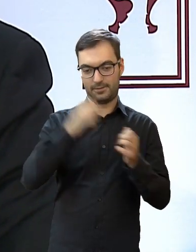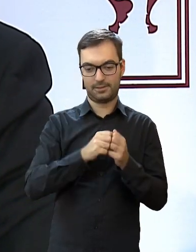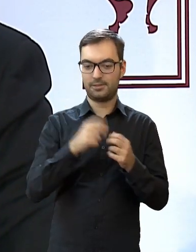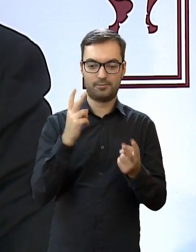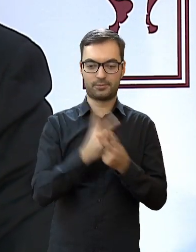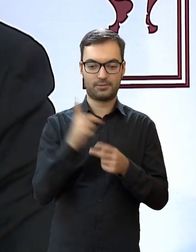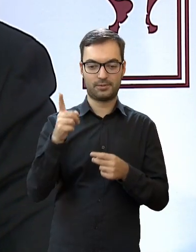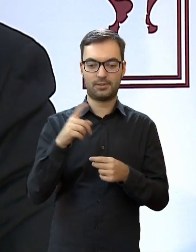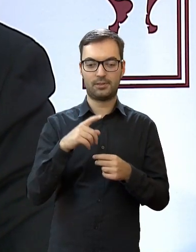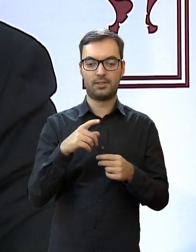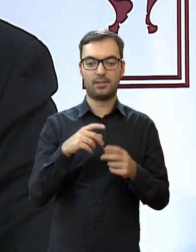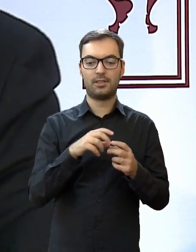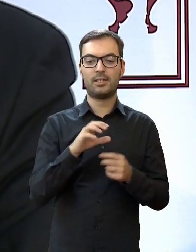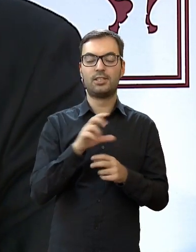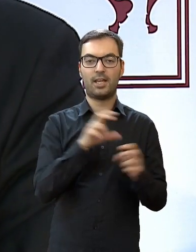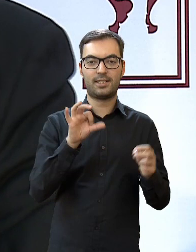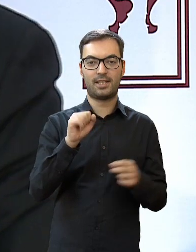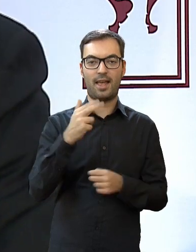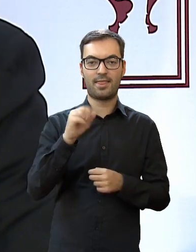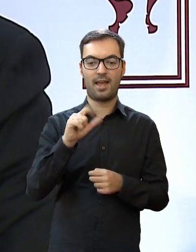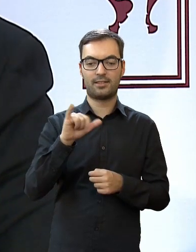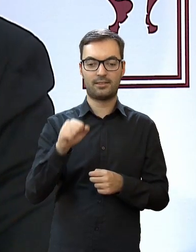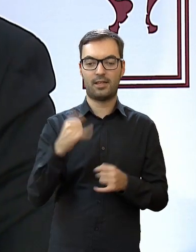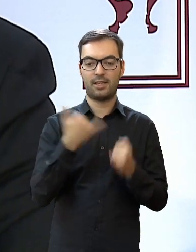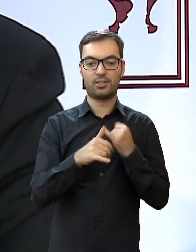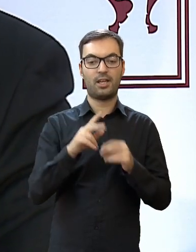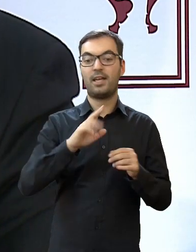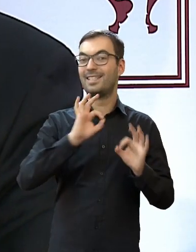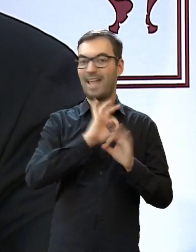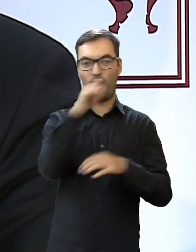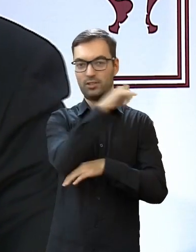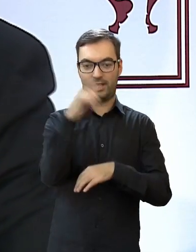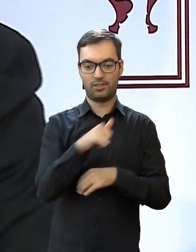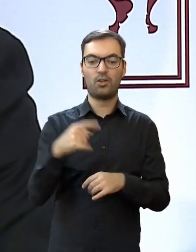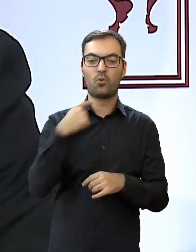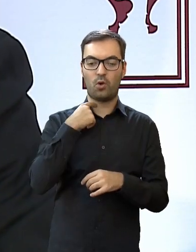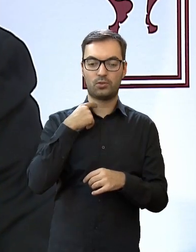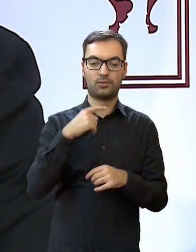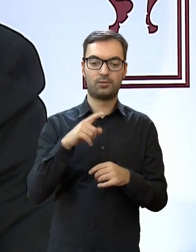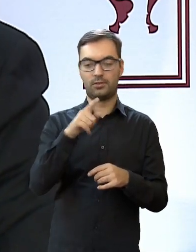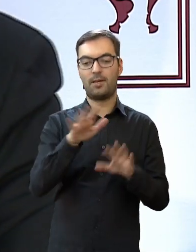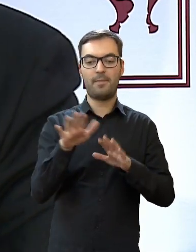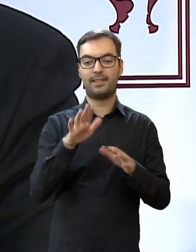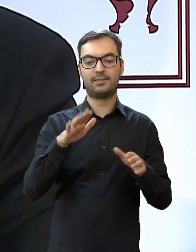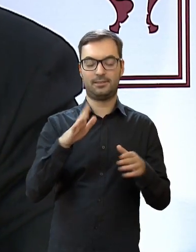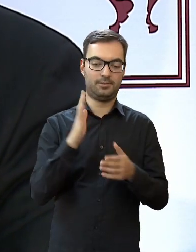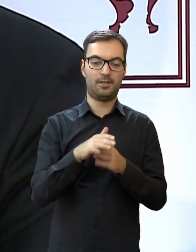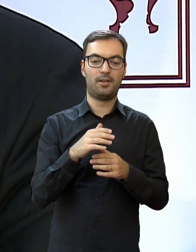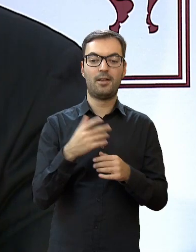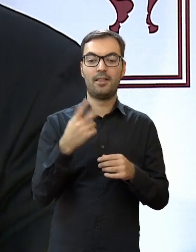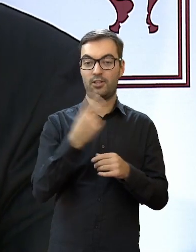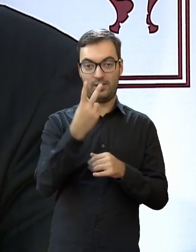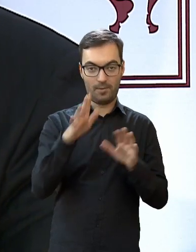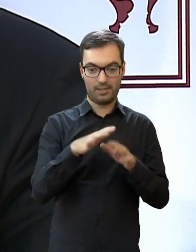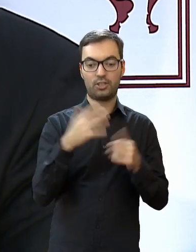ordynacji z czasów sanacji, że jeżeli obywatel nikogo nie skreśli na liście, to znaczy, że głosuje na te tzw. miejsca mandatowe. W danym okręgu jak były dwa,